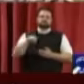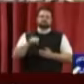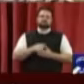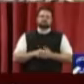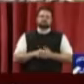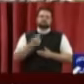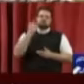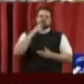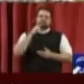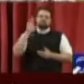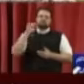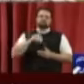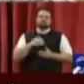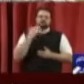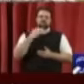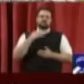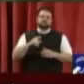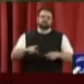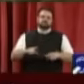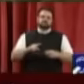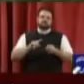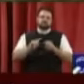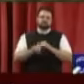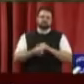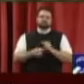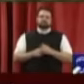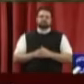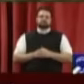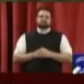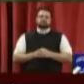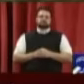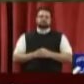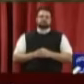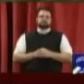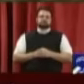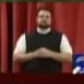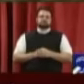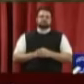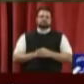Deci are. Dar n-ați auzit că acum mai deja toată lumea vorbe. Nu dragă. Ca oameni.